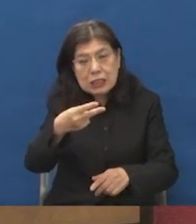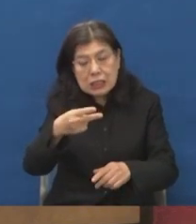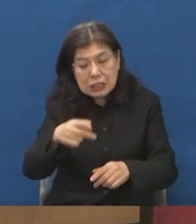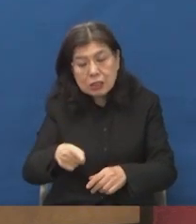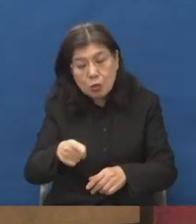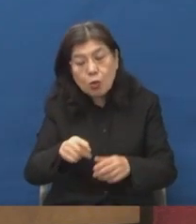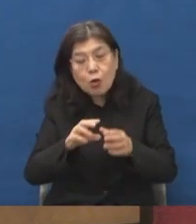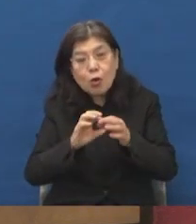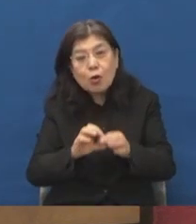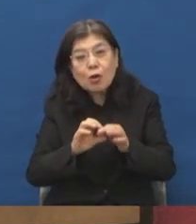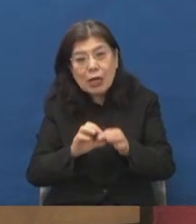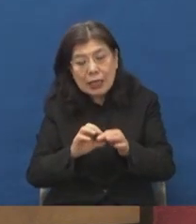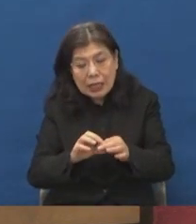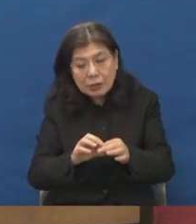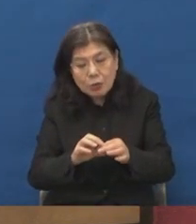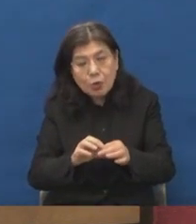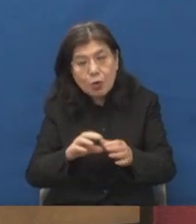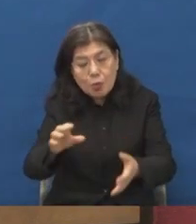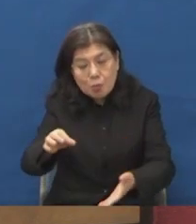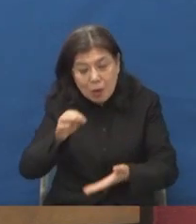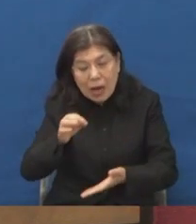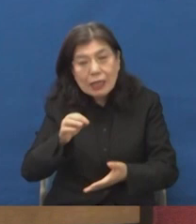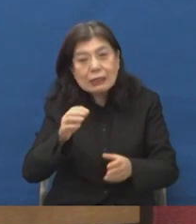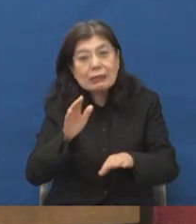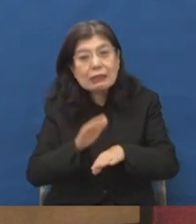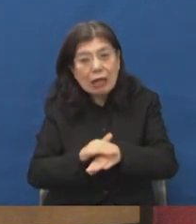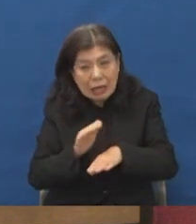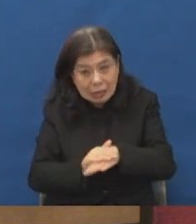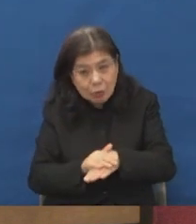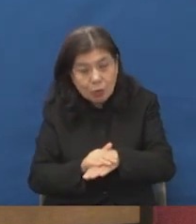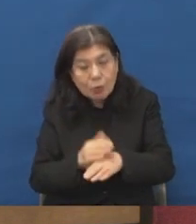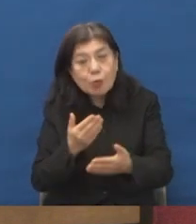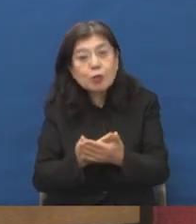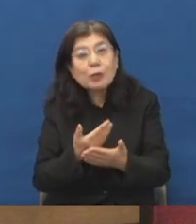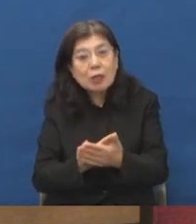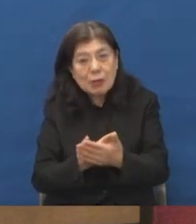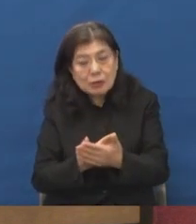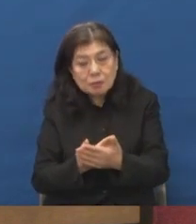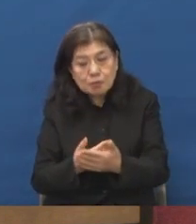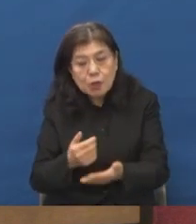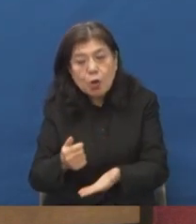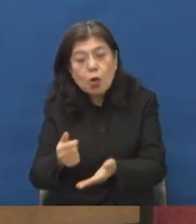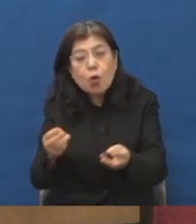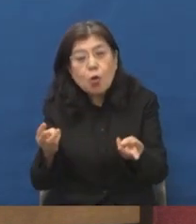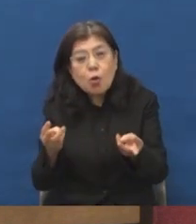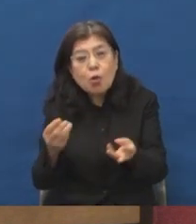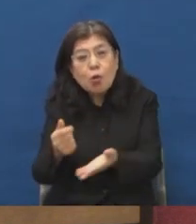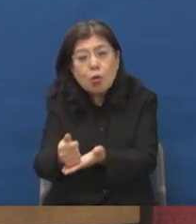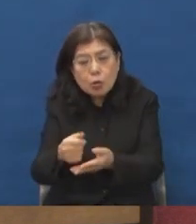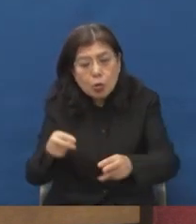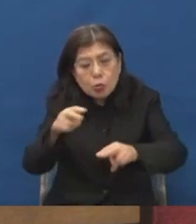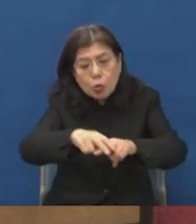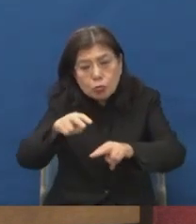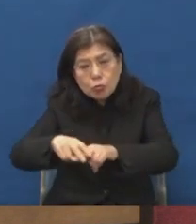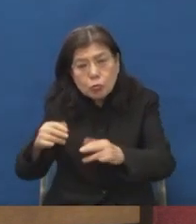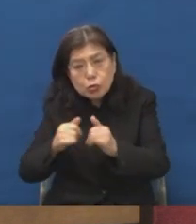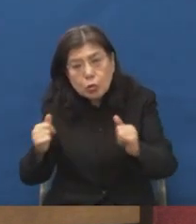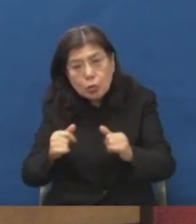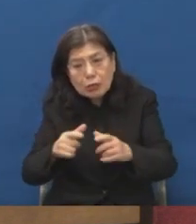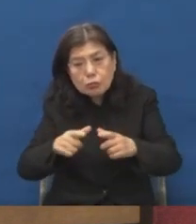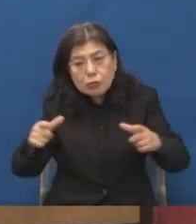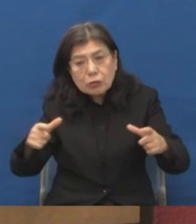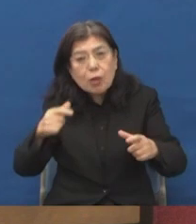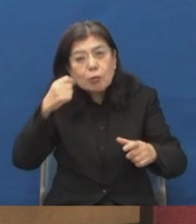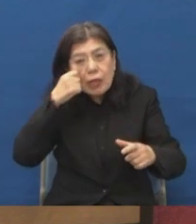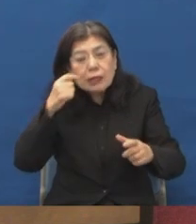ます。両事業ともお客様数の回復を見込むことが難しい中、輸送の安全の確保のための車両